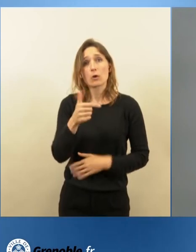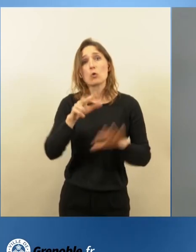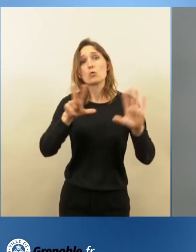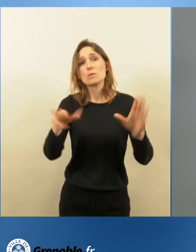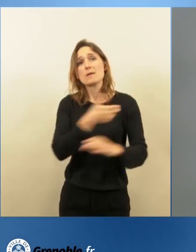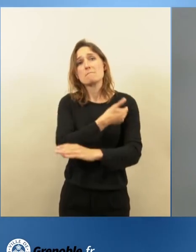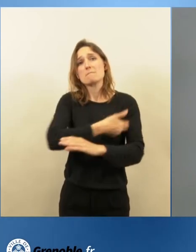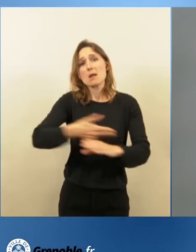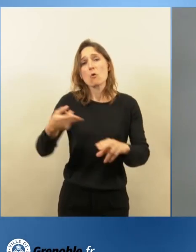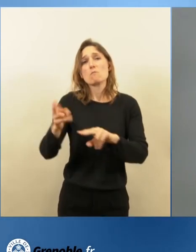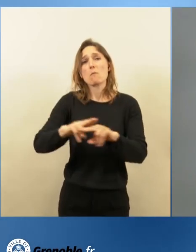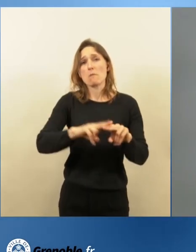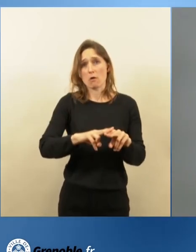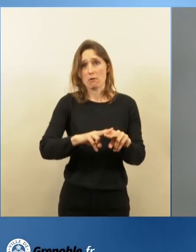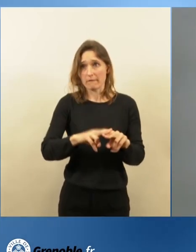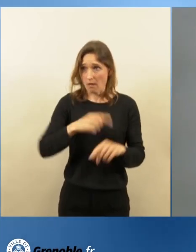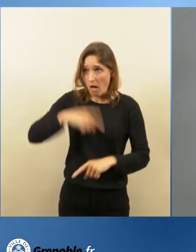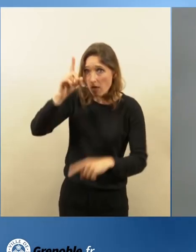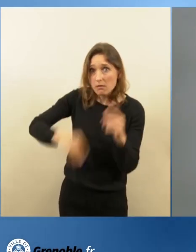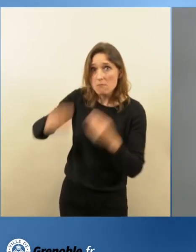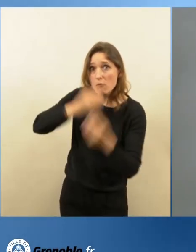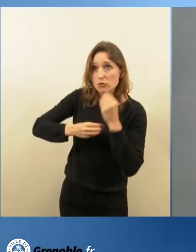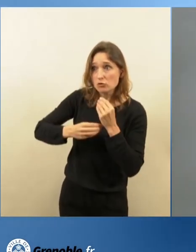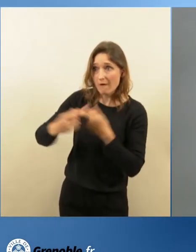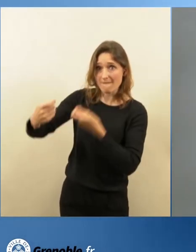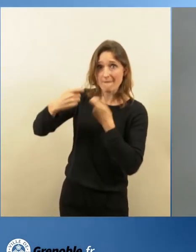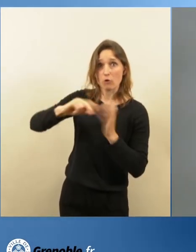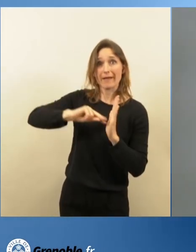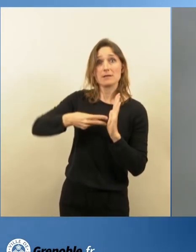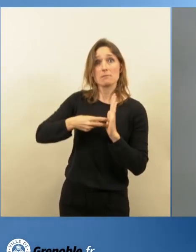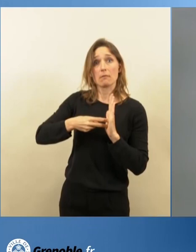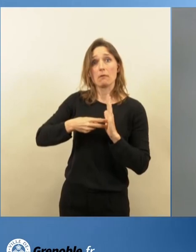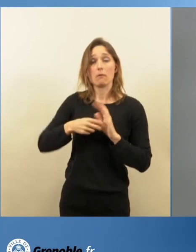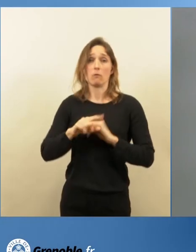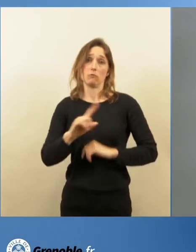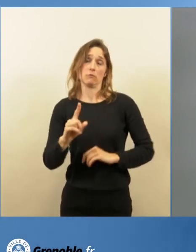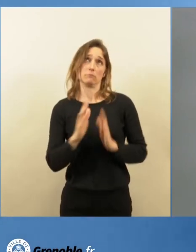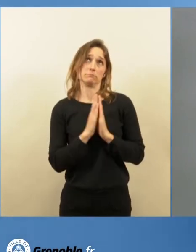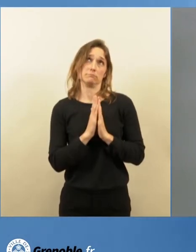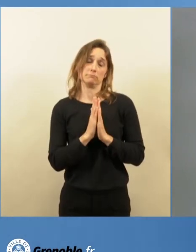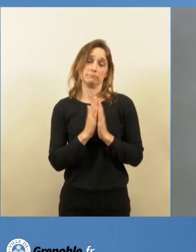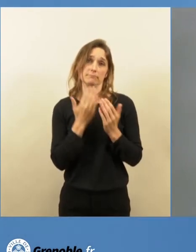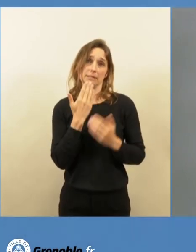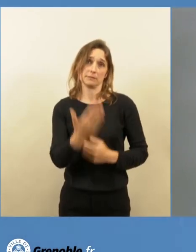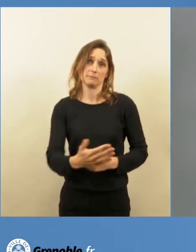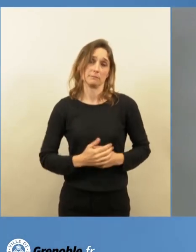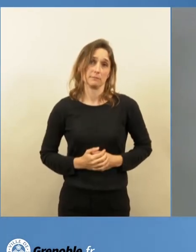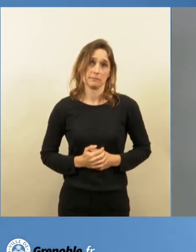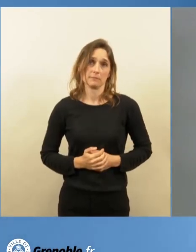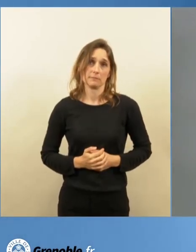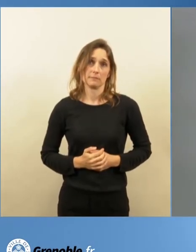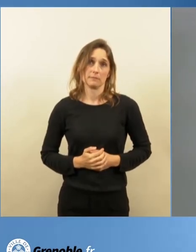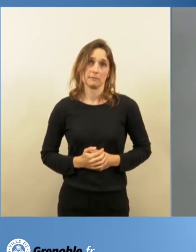de décès ce qu'on a nous interdit de manger ce qu'on nous oblige à faire des régimes là encore dieu merci merci et pour autant